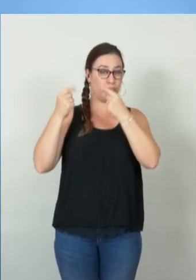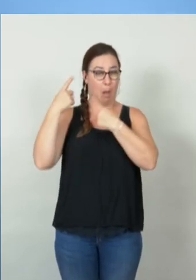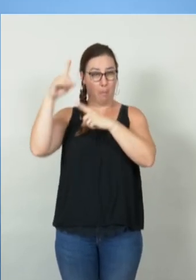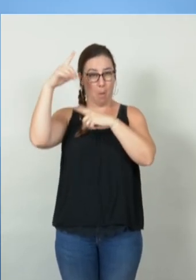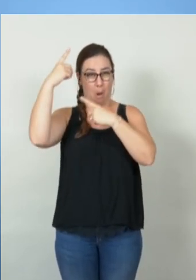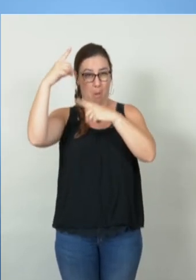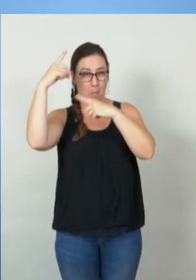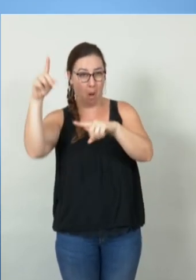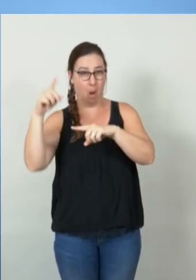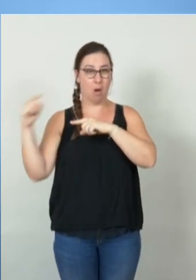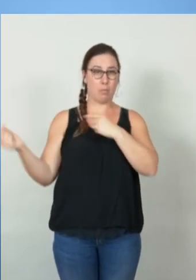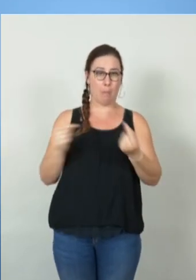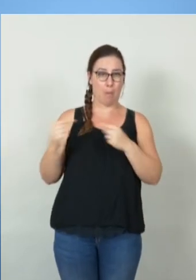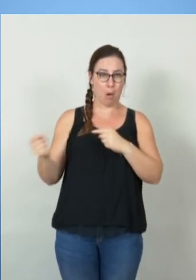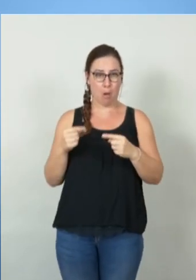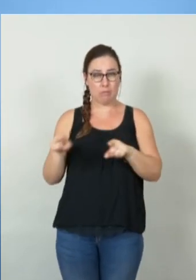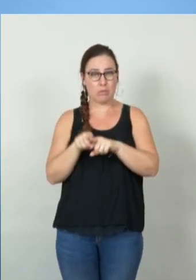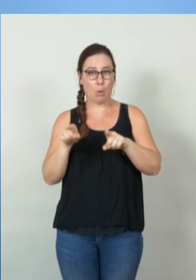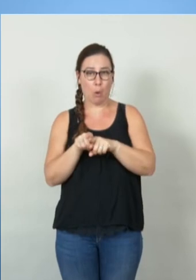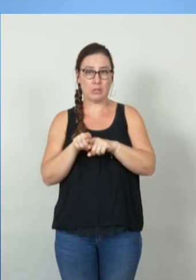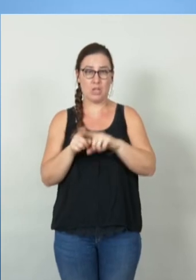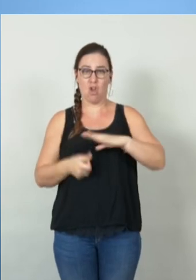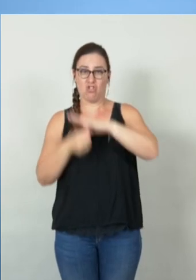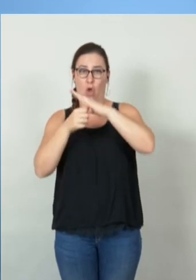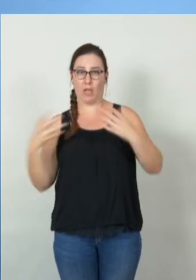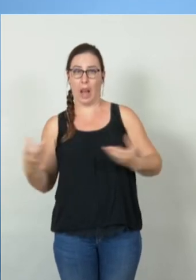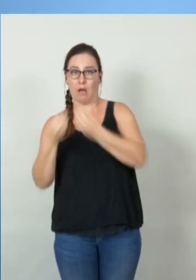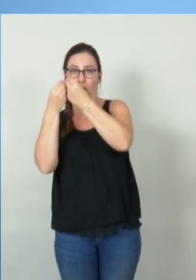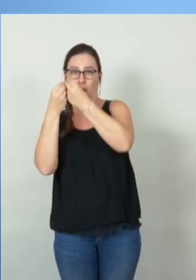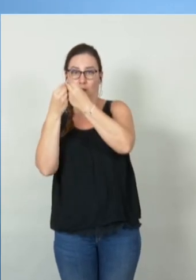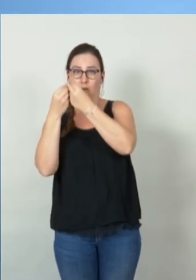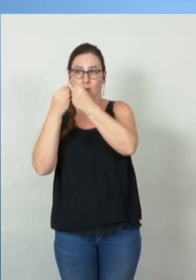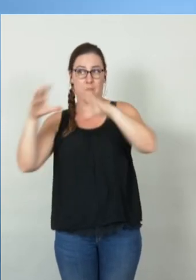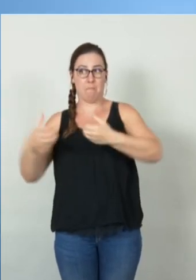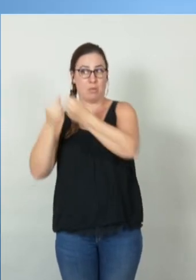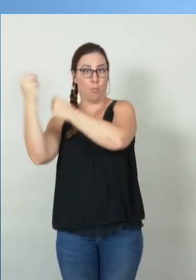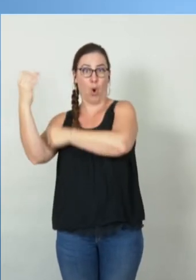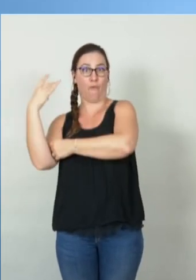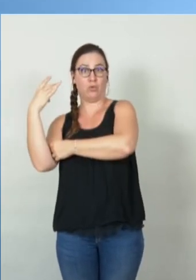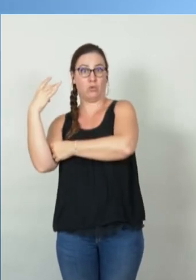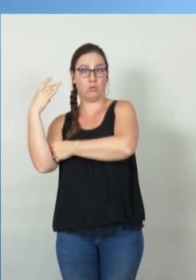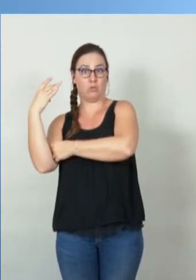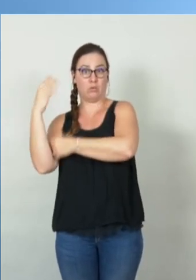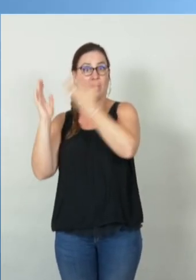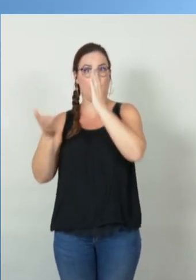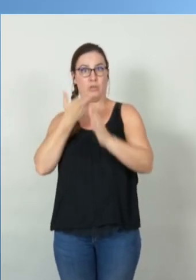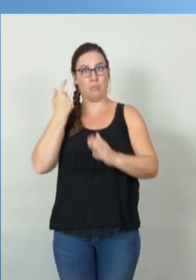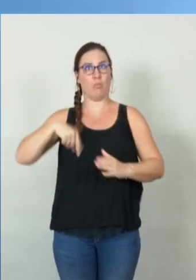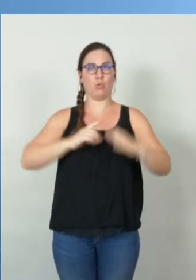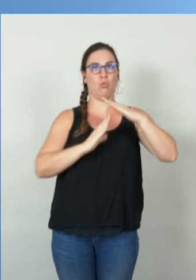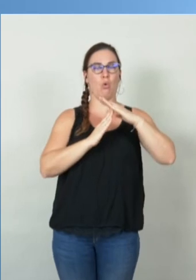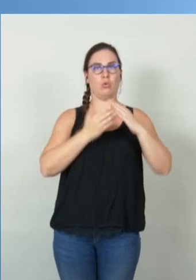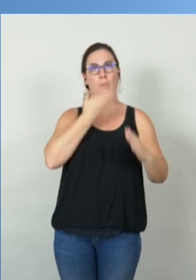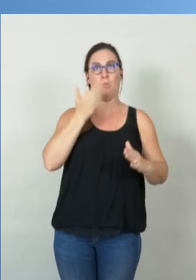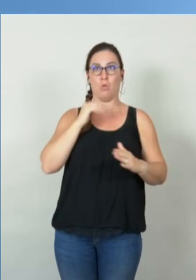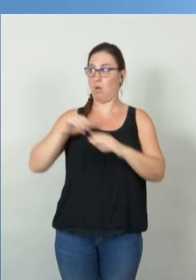enfin effectivement des charges de centralité qui n'ont pas été reprises par la métropole et qui aurait bien alléger nos comptes on